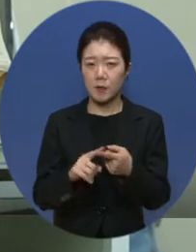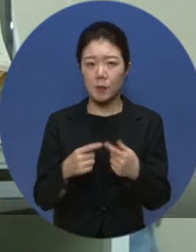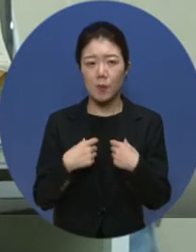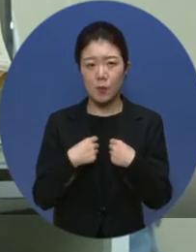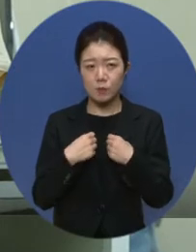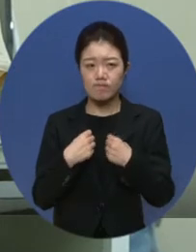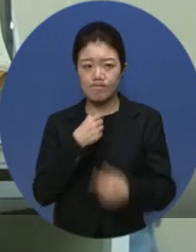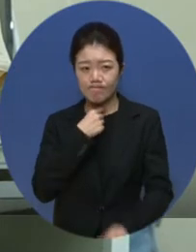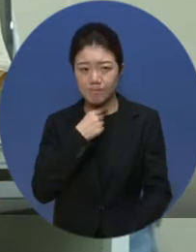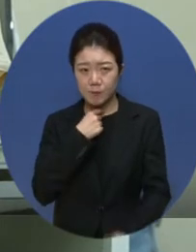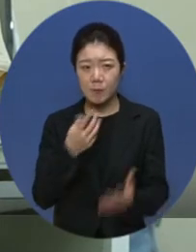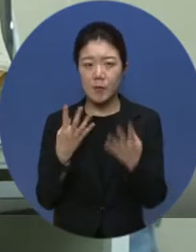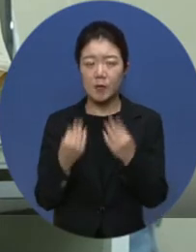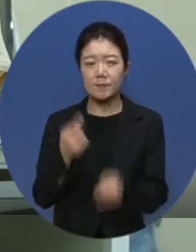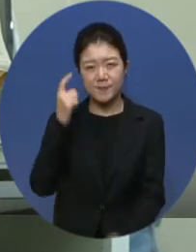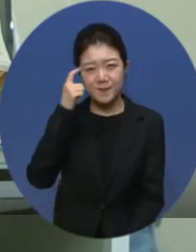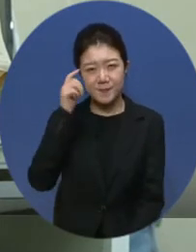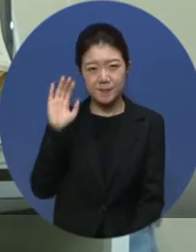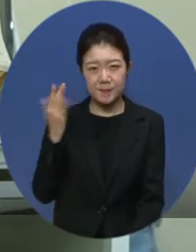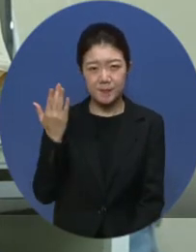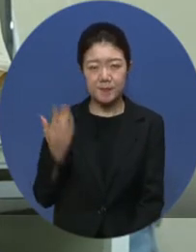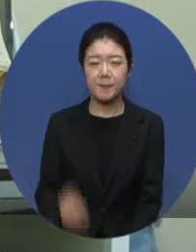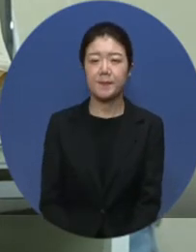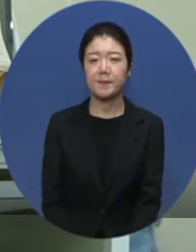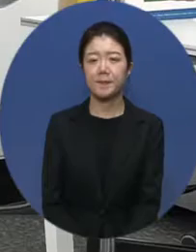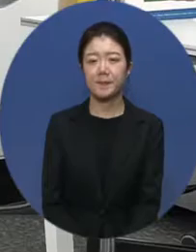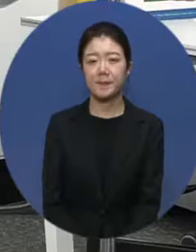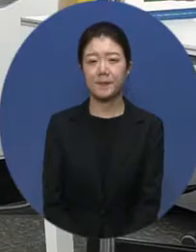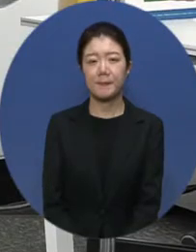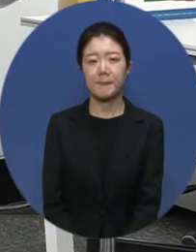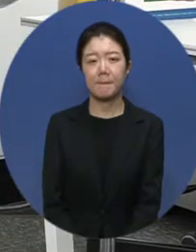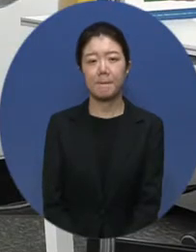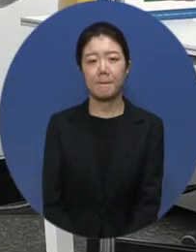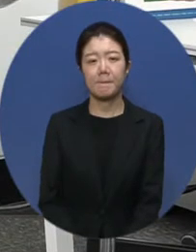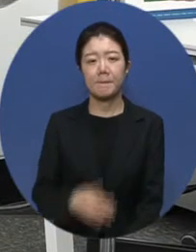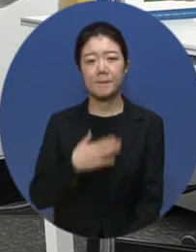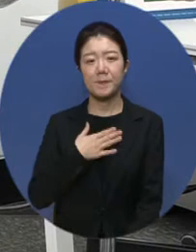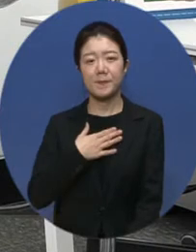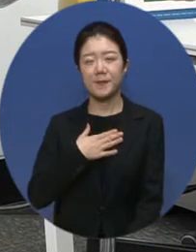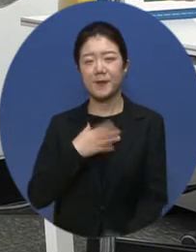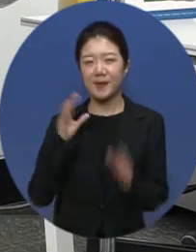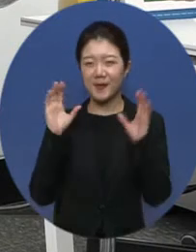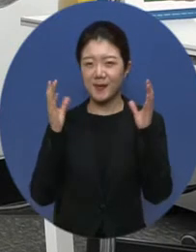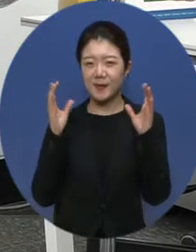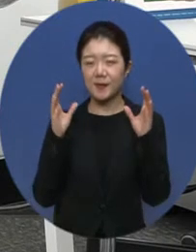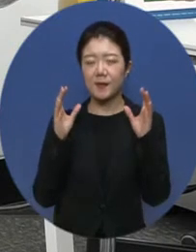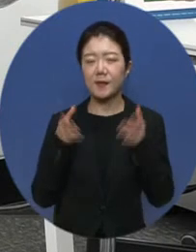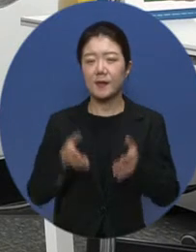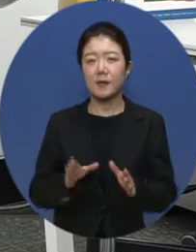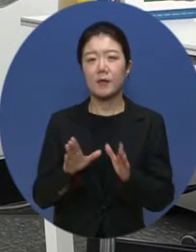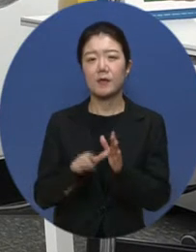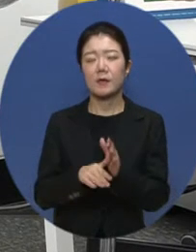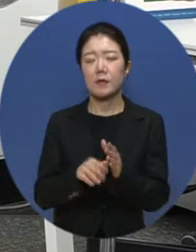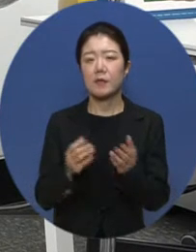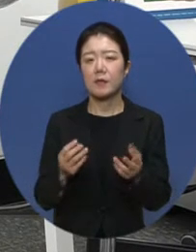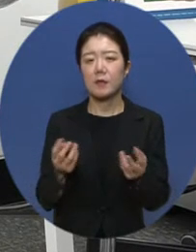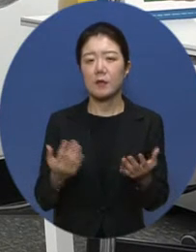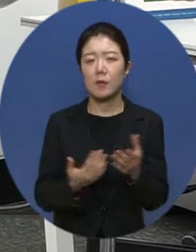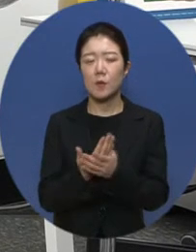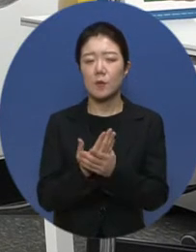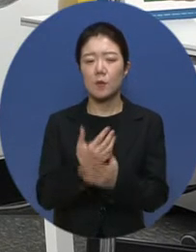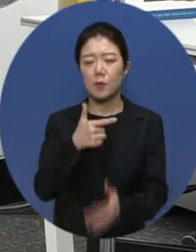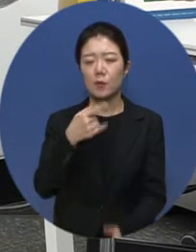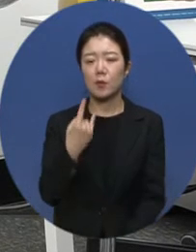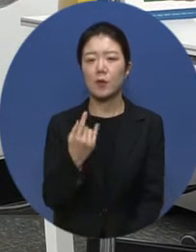그런 수요가 많아질 거라고 생각을 하고 있어요. 네, 저희 아이가 이제 태어날 때 사고로